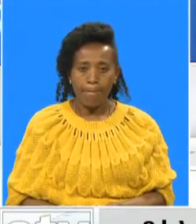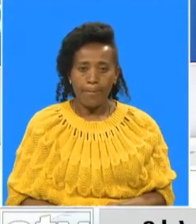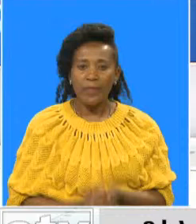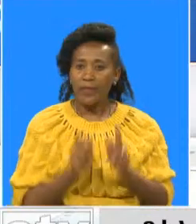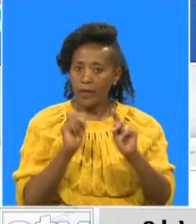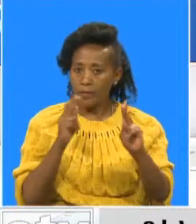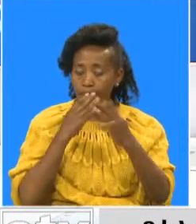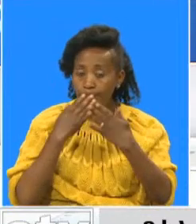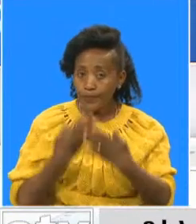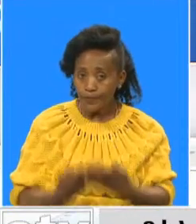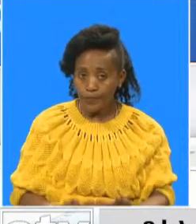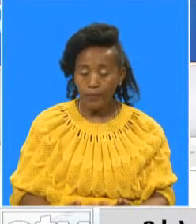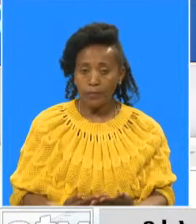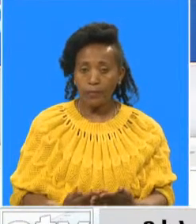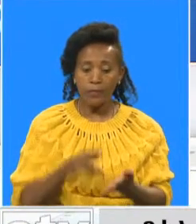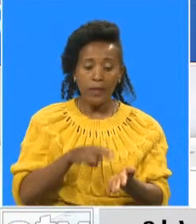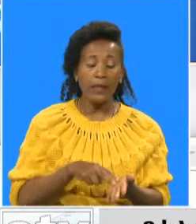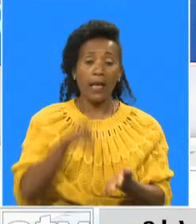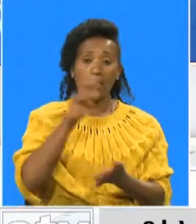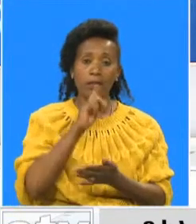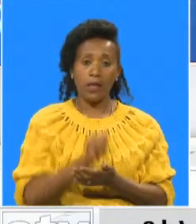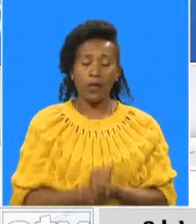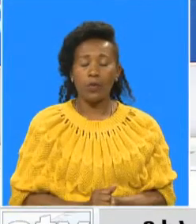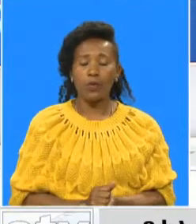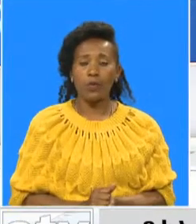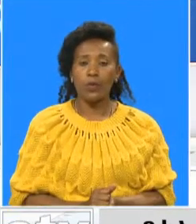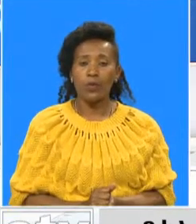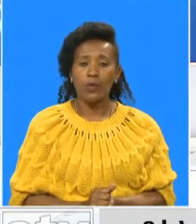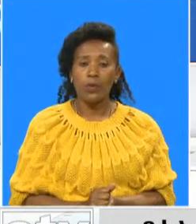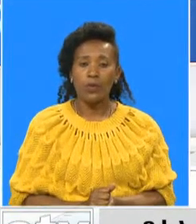እሺ፣ አመሰግናለሁ። ያው እንዳነሳው